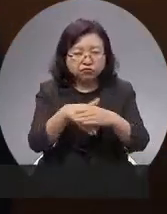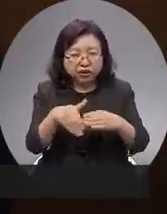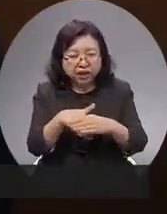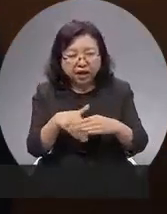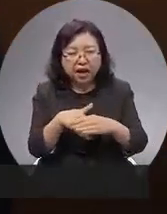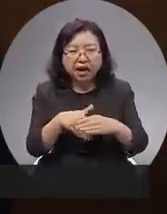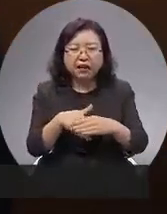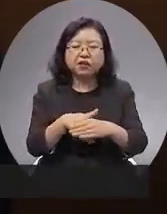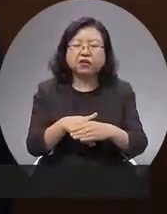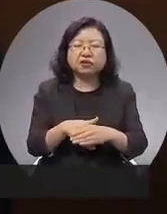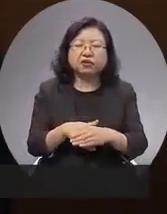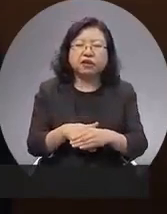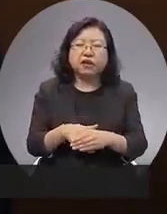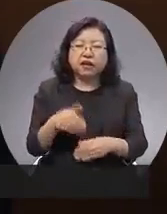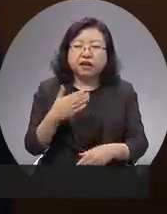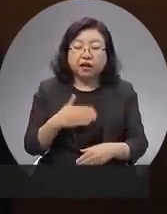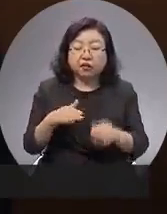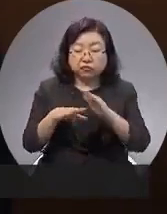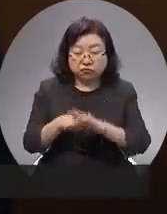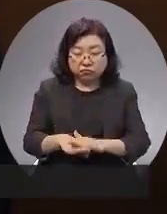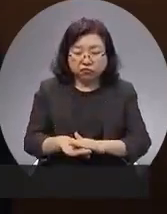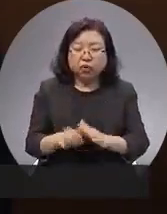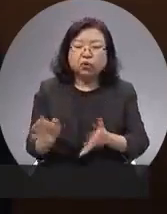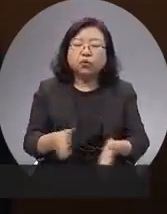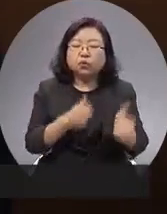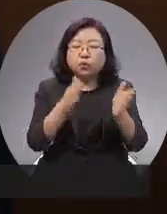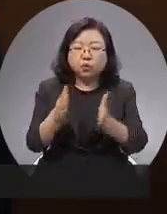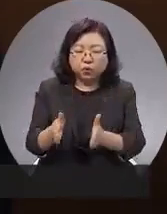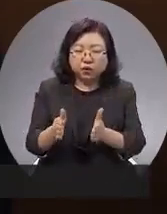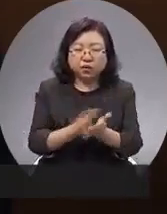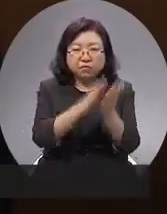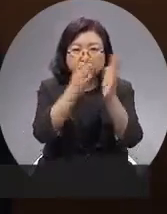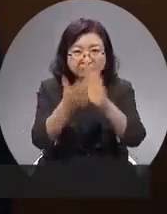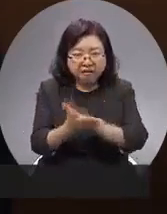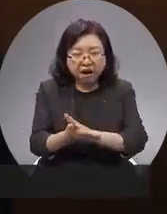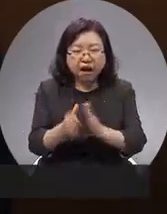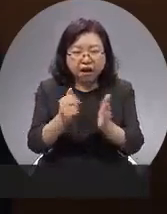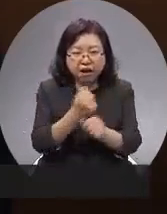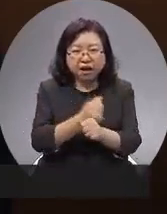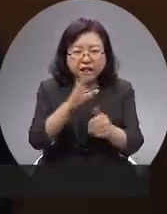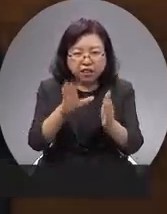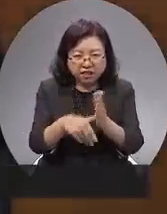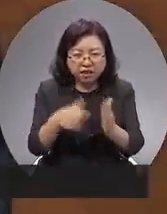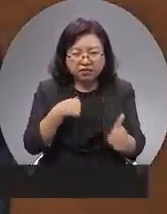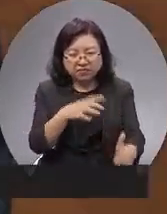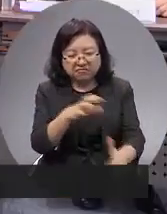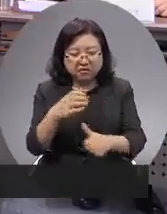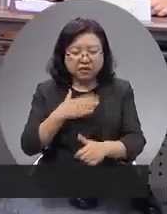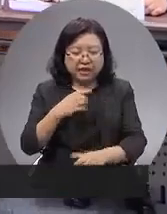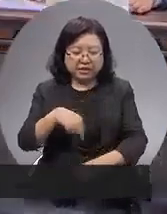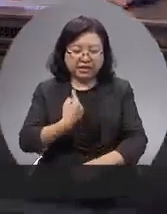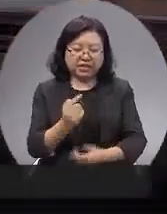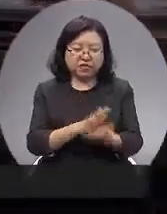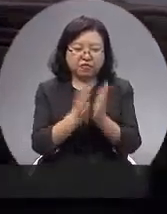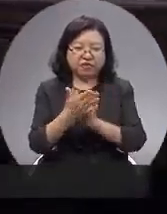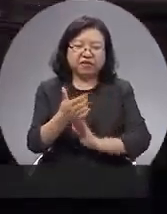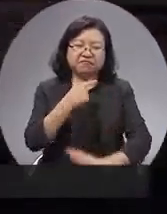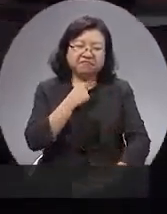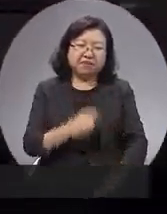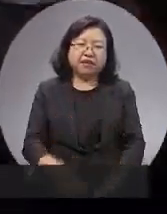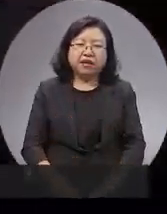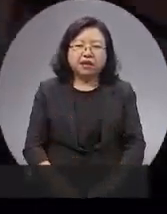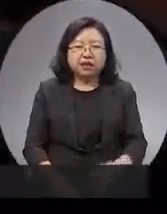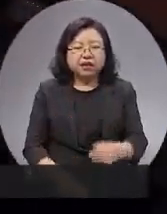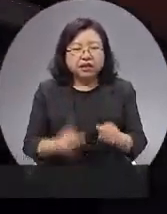받아들여서 도를 좀 변화시키는 데 쓰고 또 저도 좀 변화해야겠다. 50분